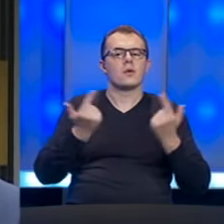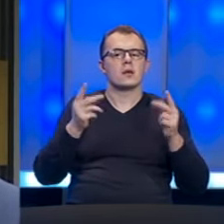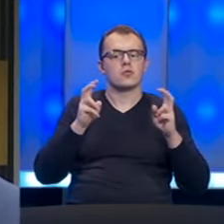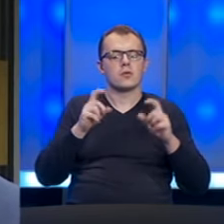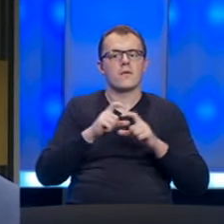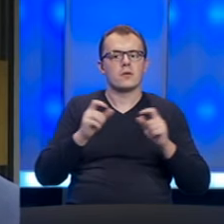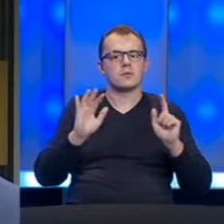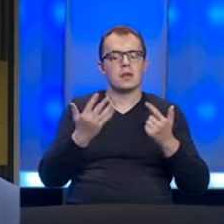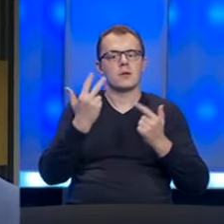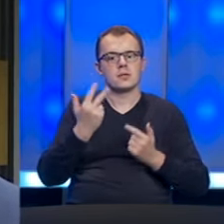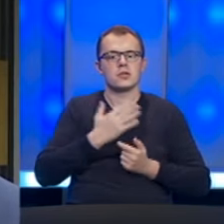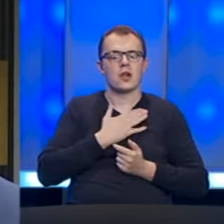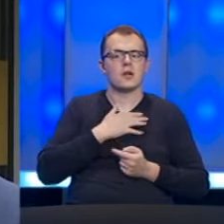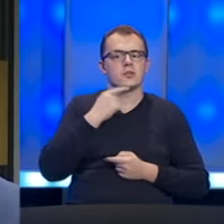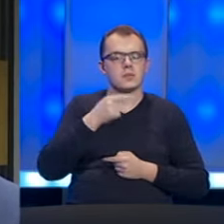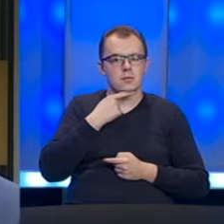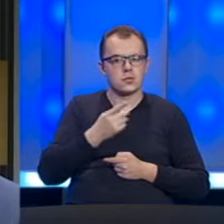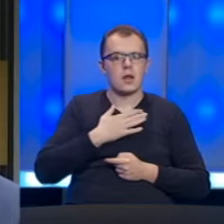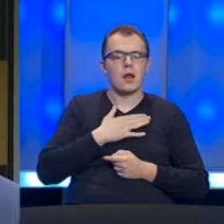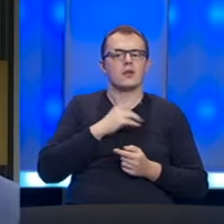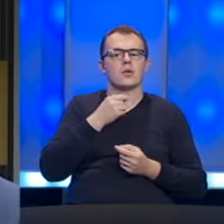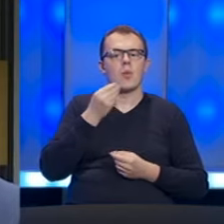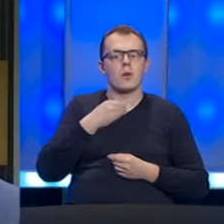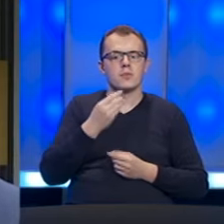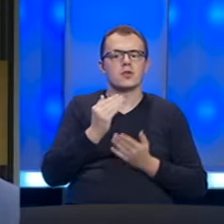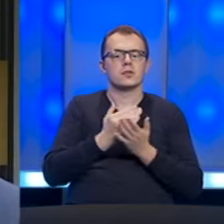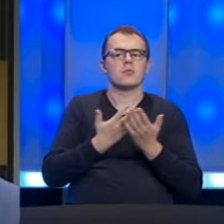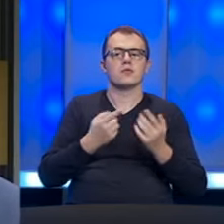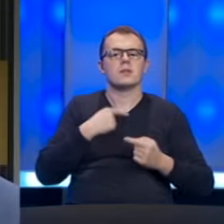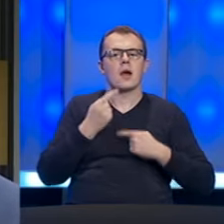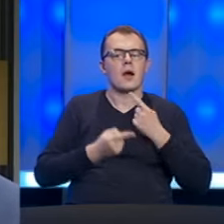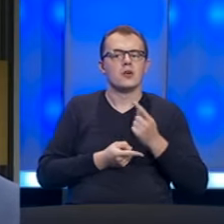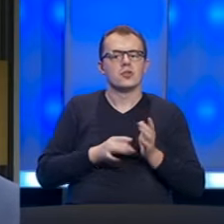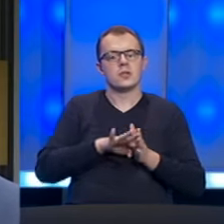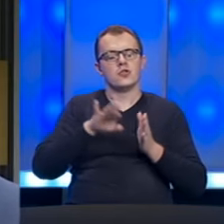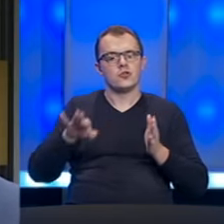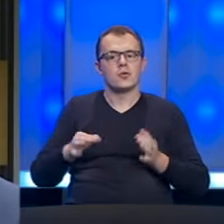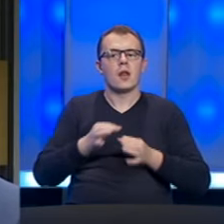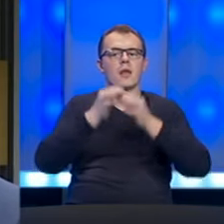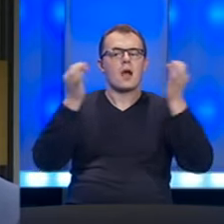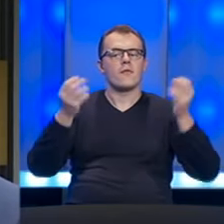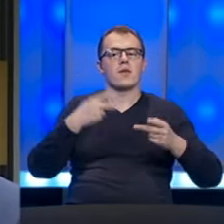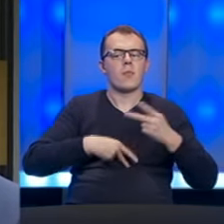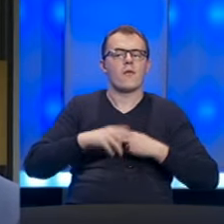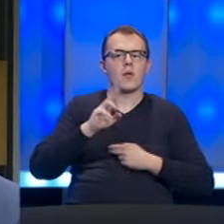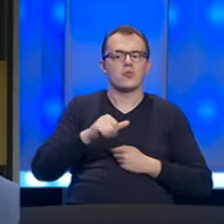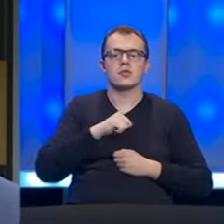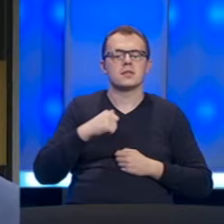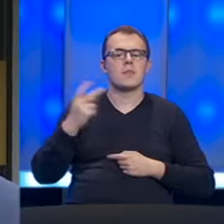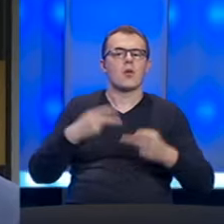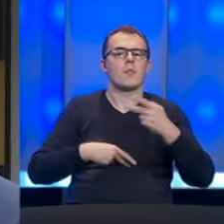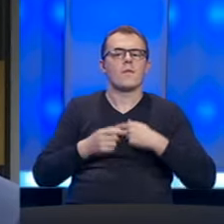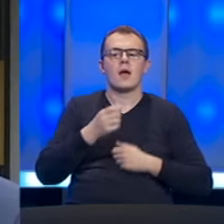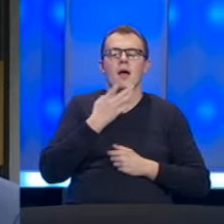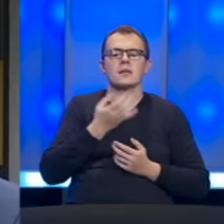definisali 17.3. našim saopštenjem, našim pojašnjenjem zakona gdje se kaže izuzeto zakona o javnim nabavkama možete samo nabavku kada